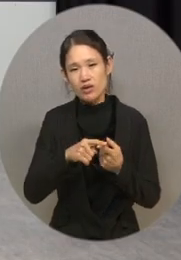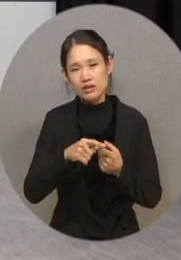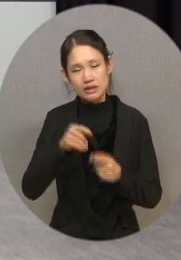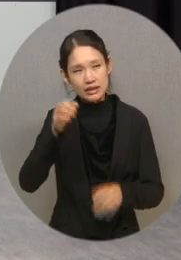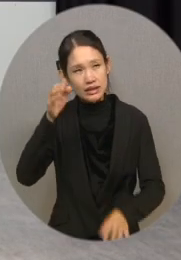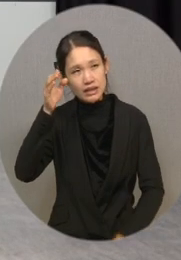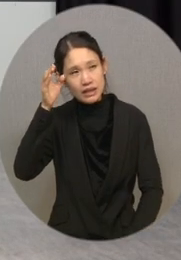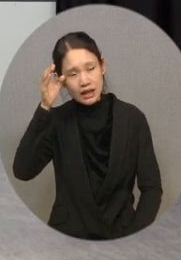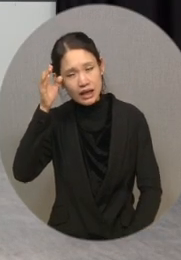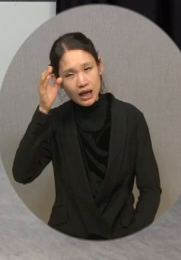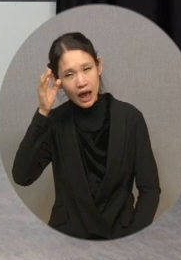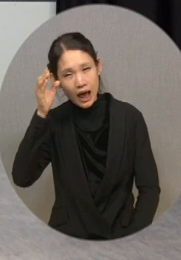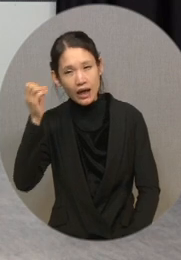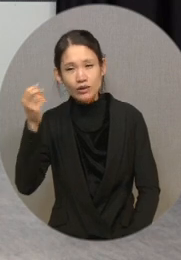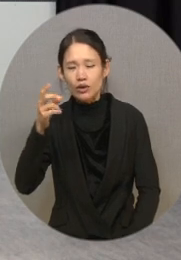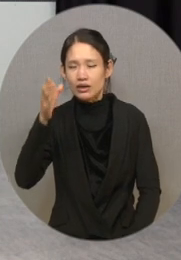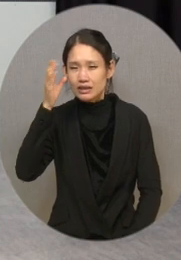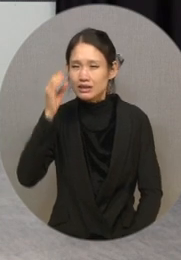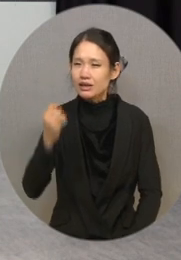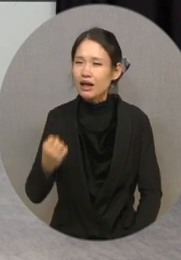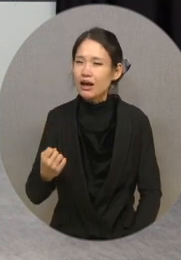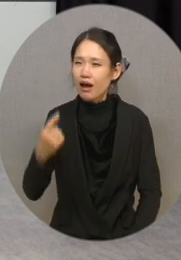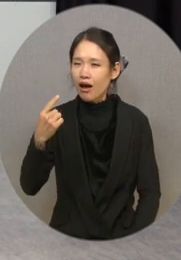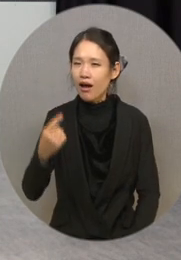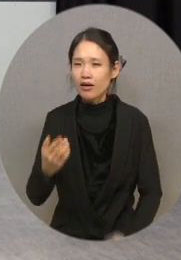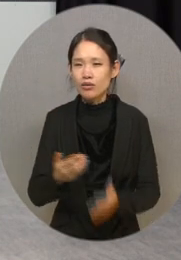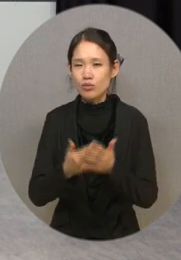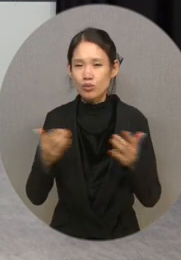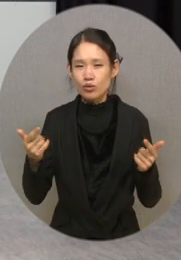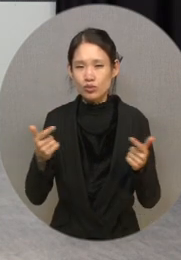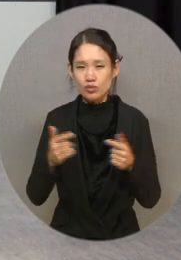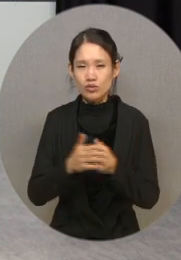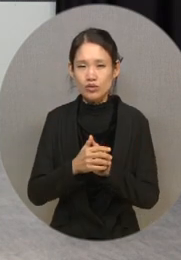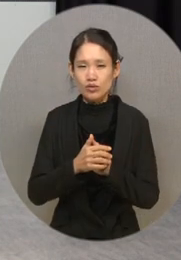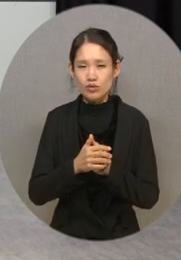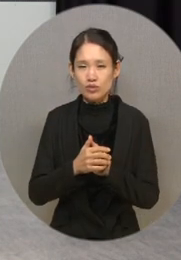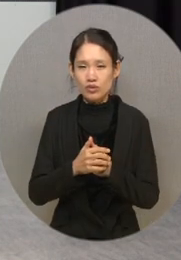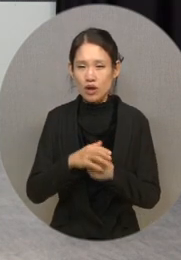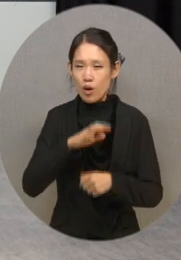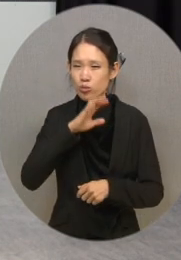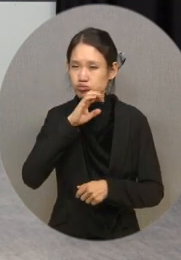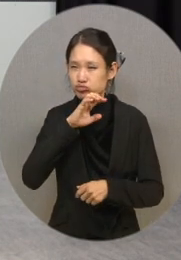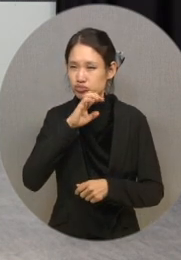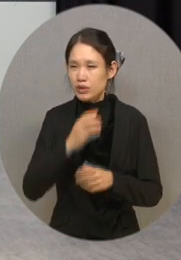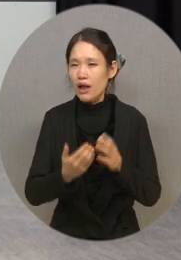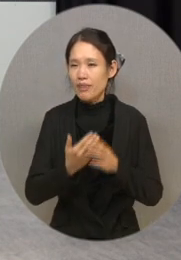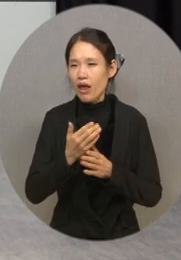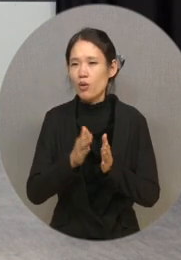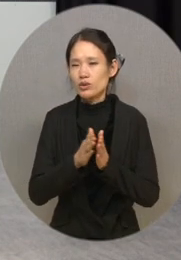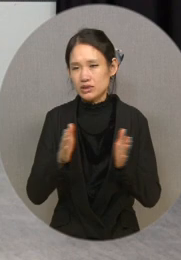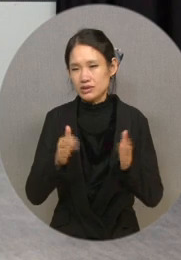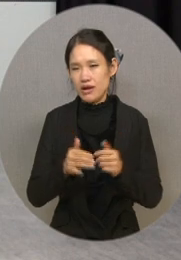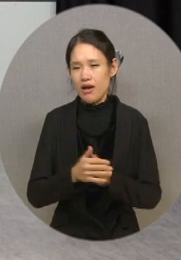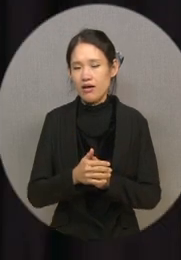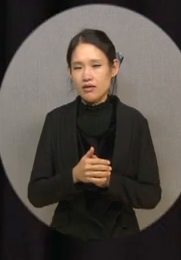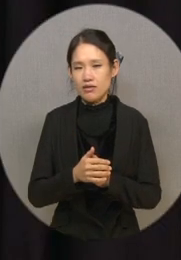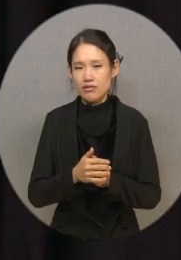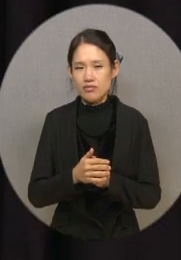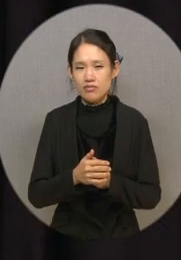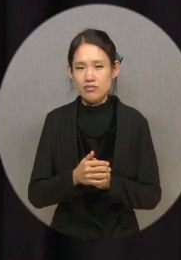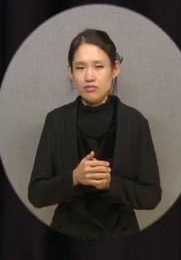기대만 높아지는 게 아니라 기대가 높아지면은 공급이 적으면은 그 사이가 불만이 나오는 거죠. 그러니까는